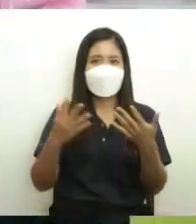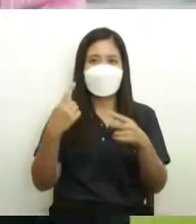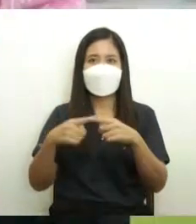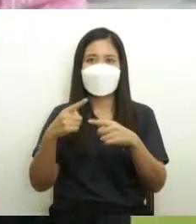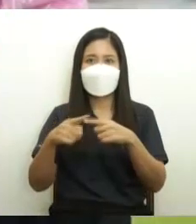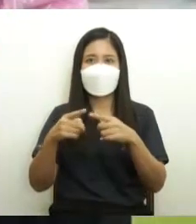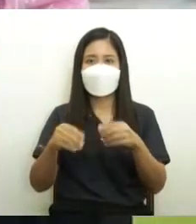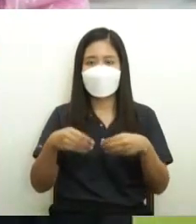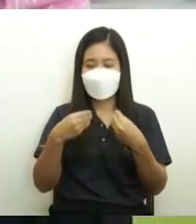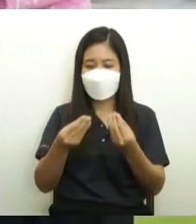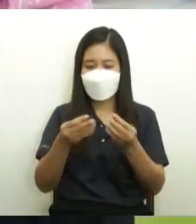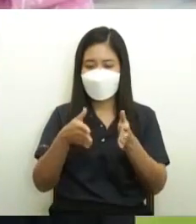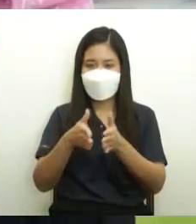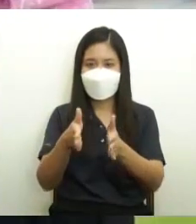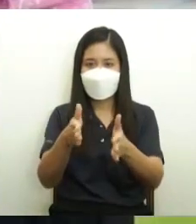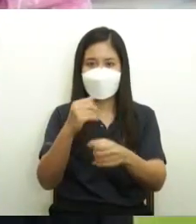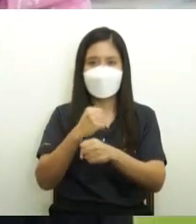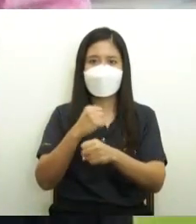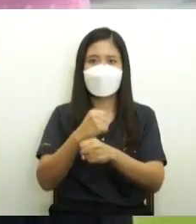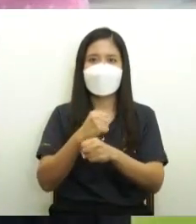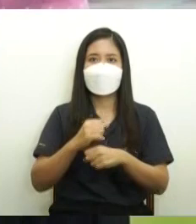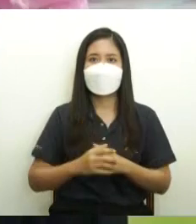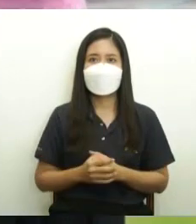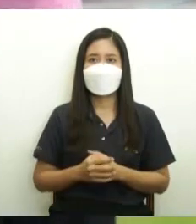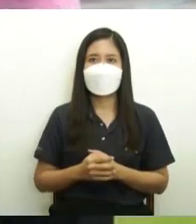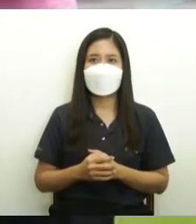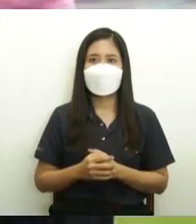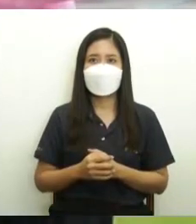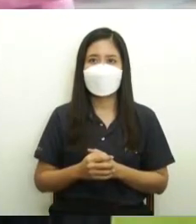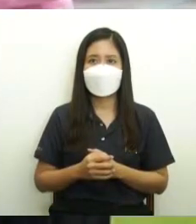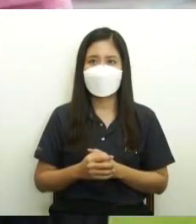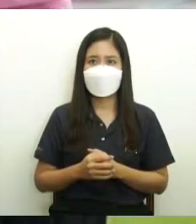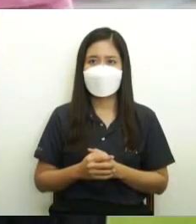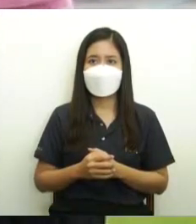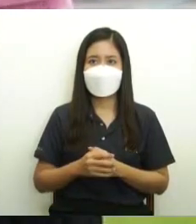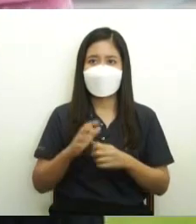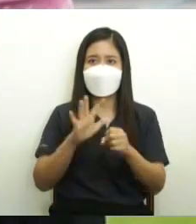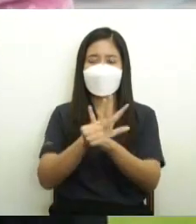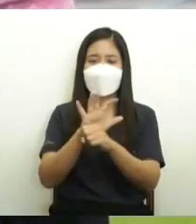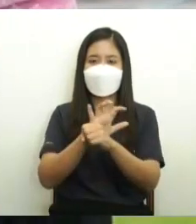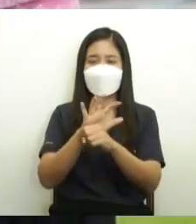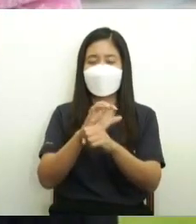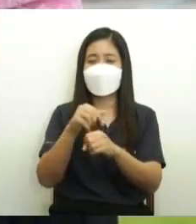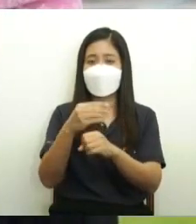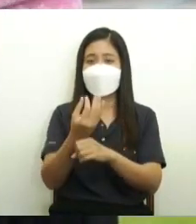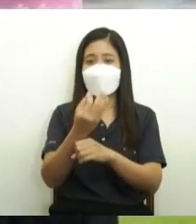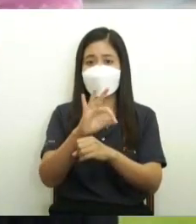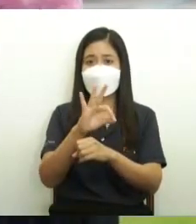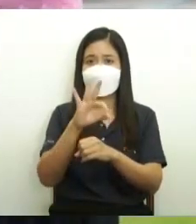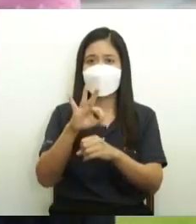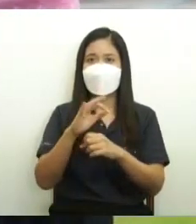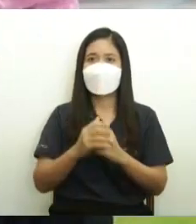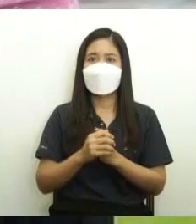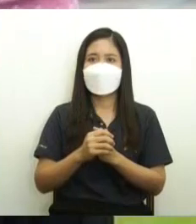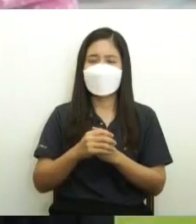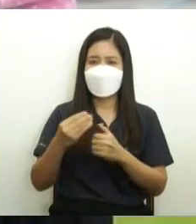พื่อเป็นแนวทางในการดำเนินงานได้อย่างเป็นระบบ ค่ะจากการแพร่ระบาดของเชื้อไวรัสโคโรนา2019ทำให้